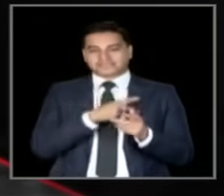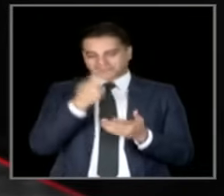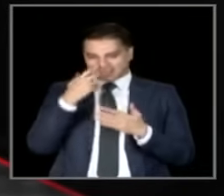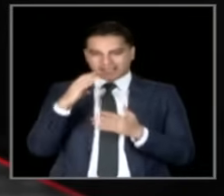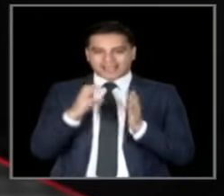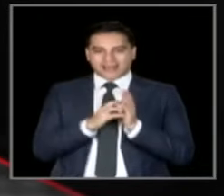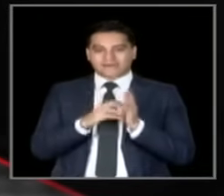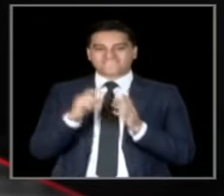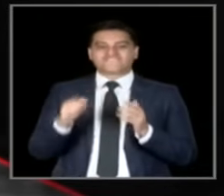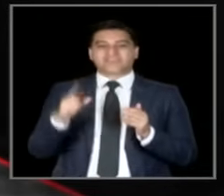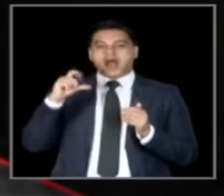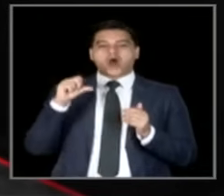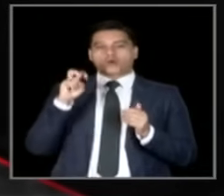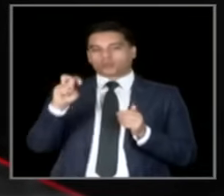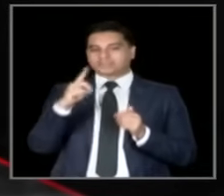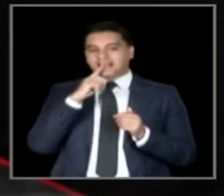جامعة فاروق عام